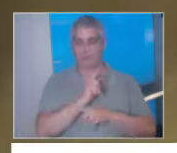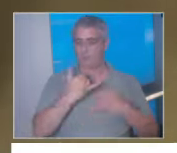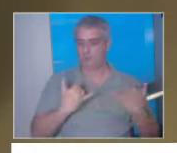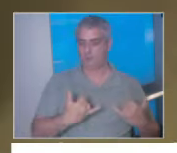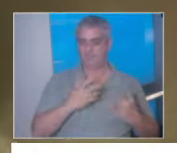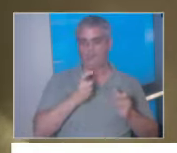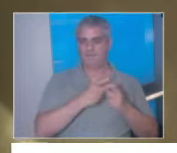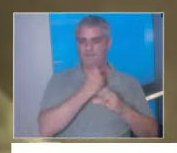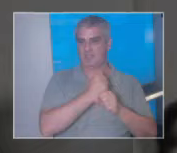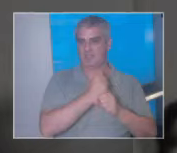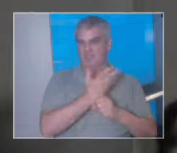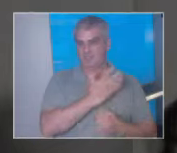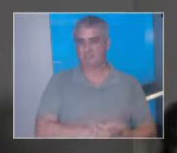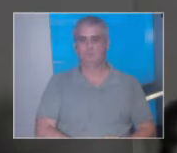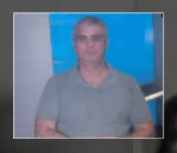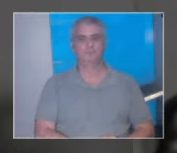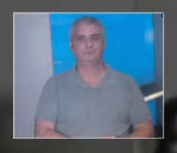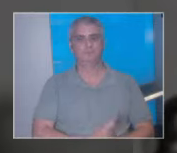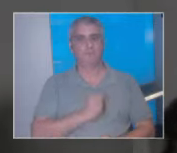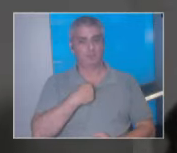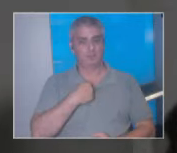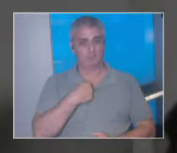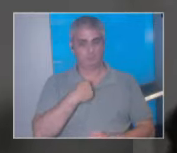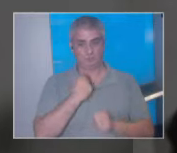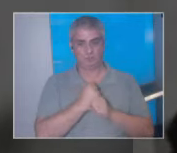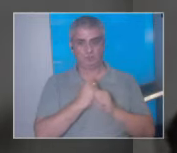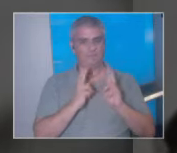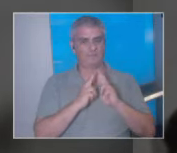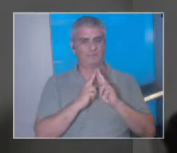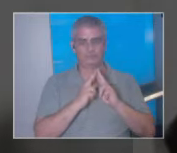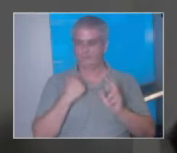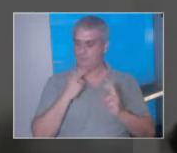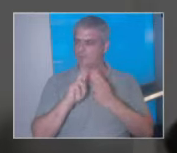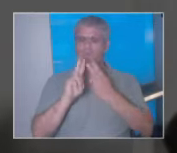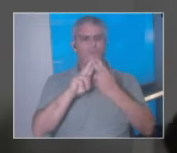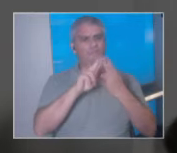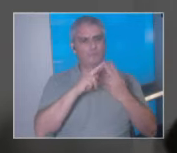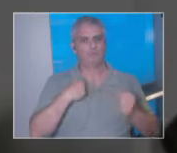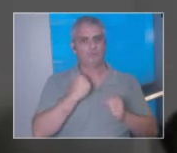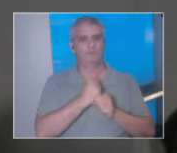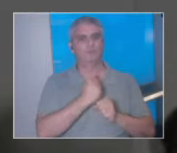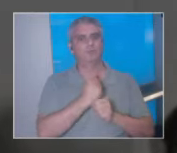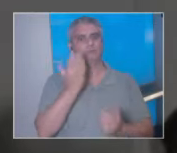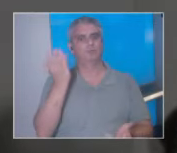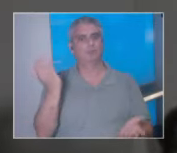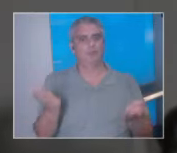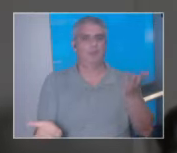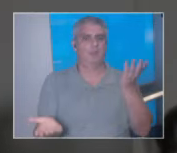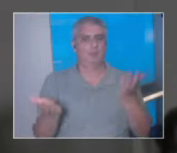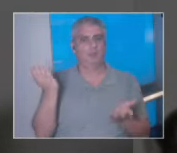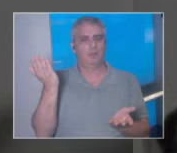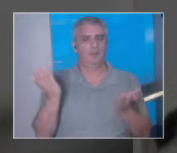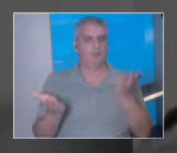של המערך. הנה. ואני עושה זאת במפגשים ואני נפגש.